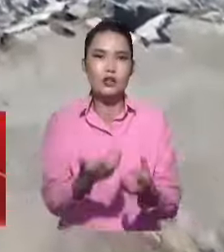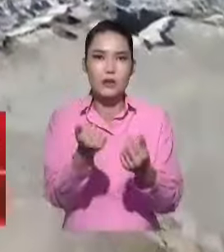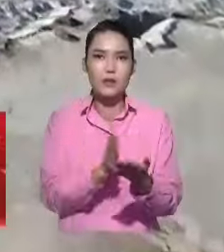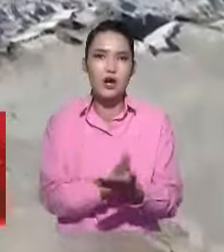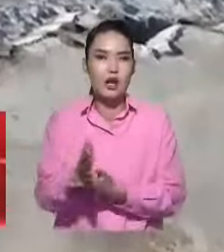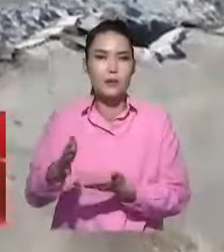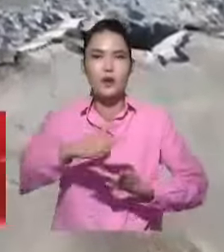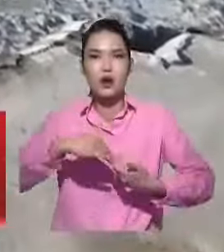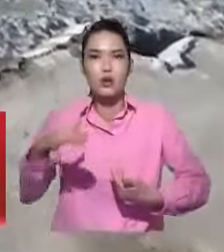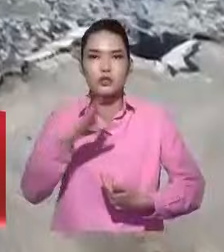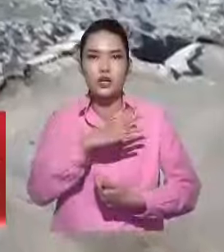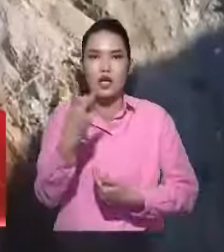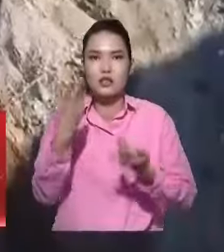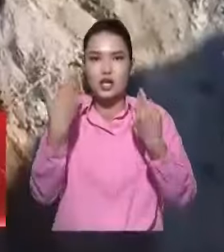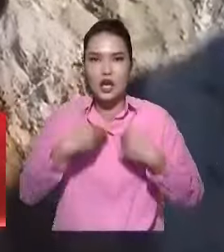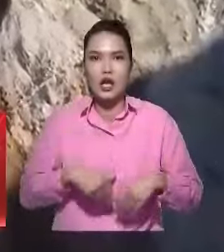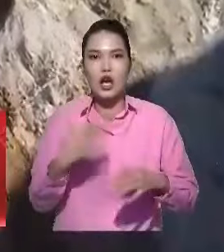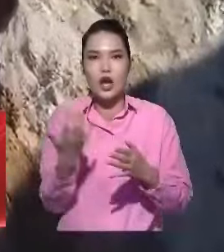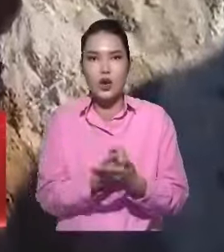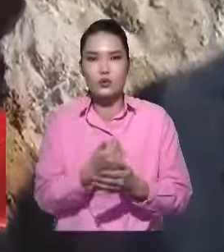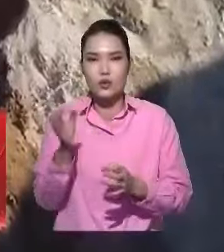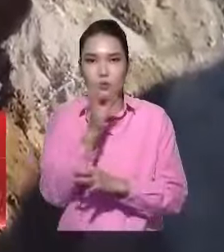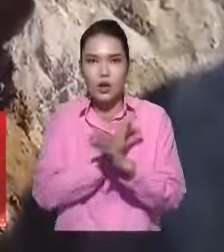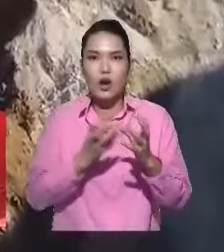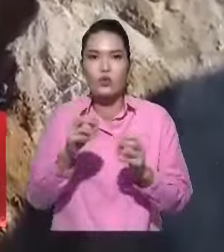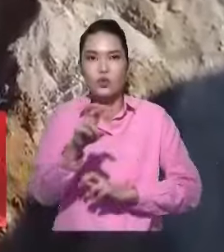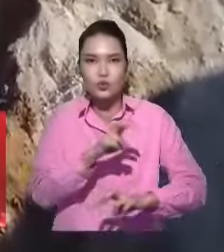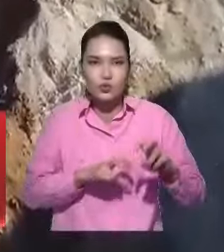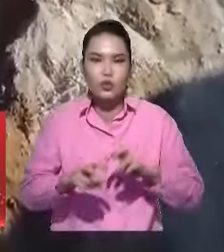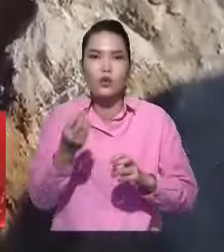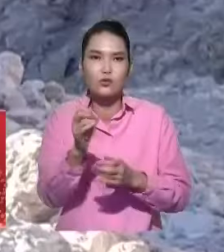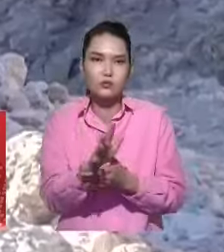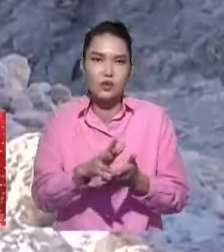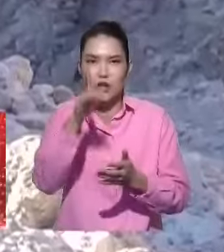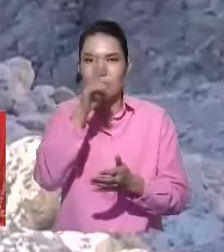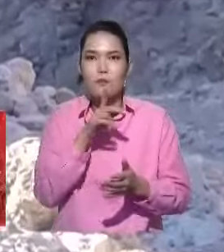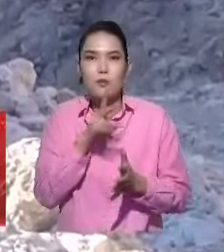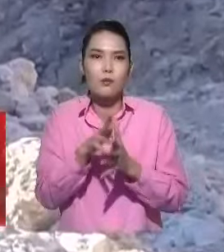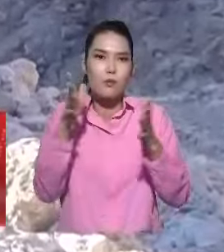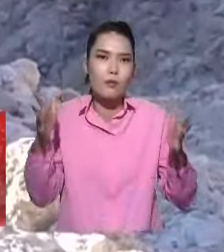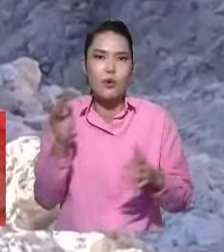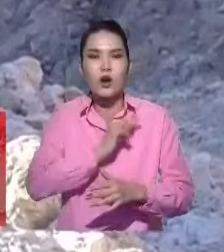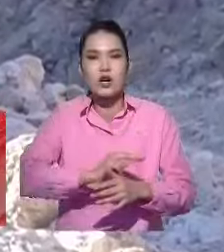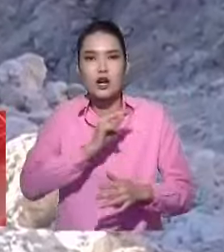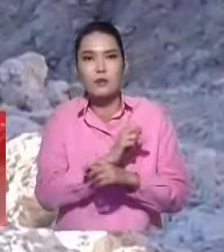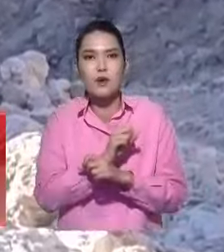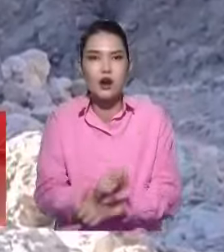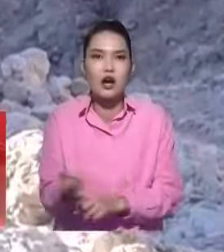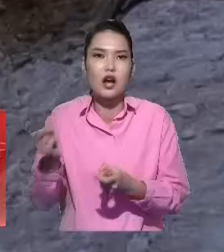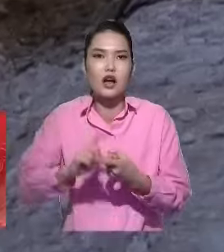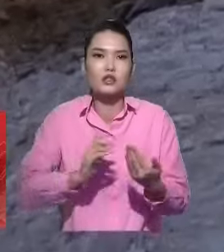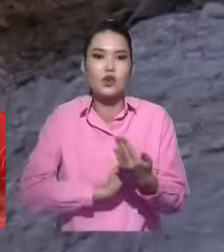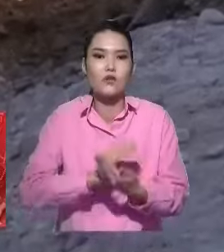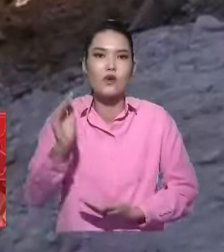на вызов. Тела двоих человек нашли в течение суток. Поиски еще двоих вели больше месяца. На днях работы приостановили в связи с